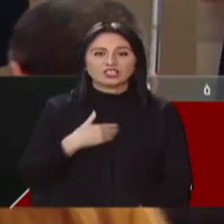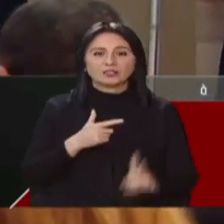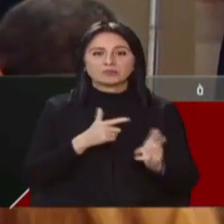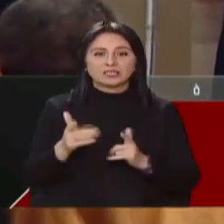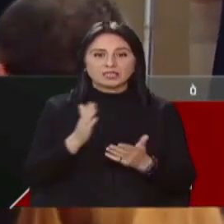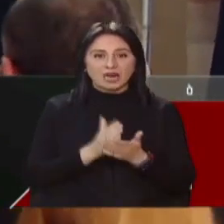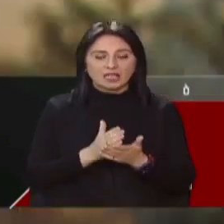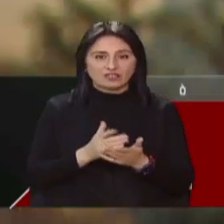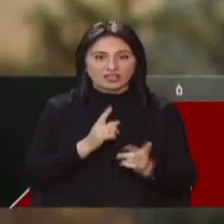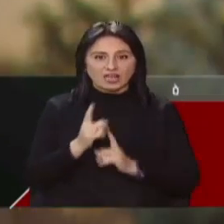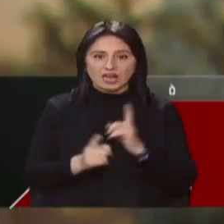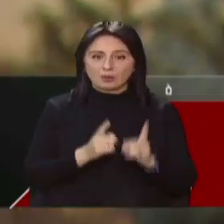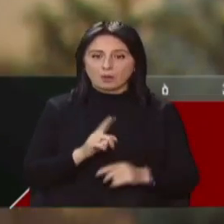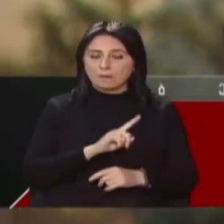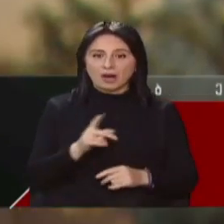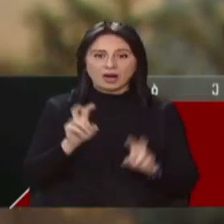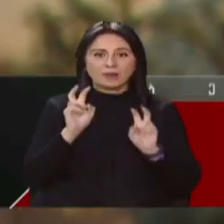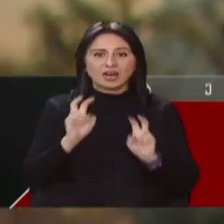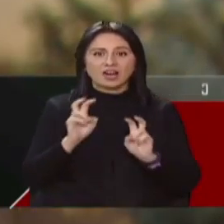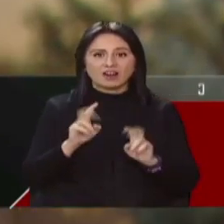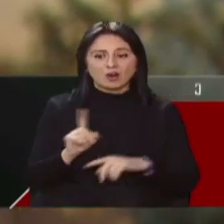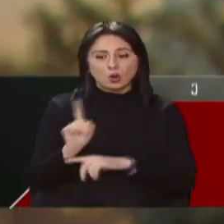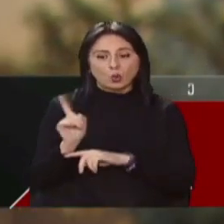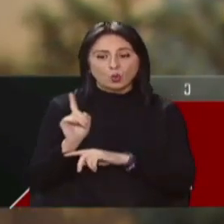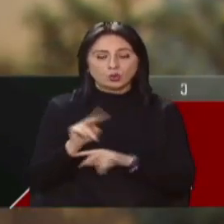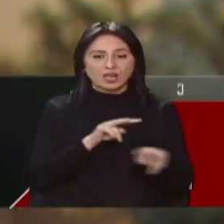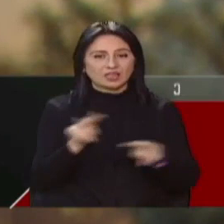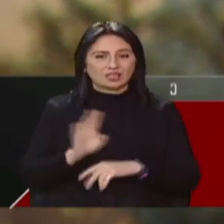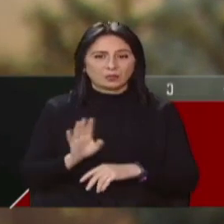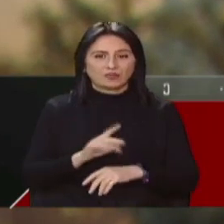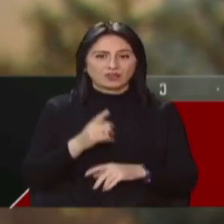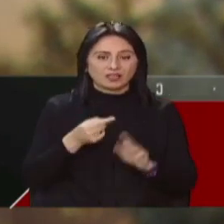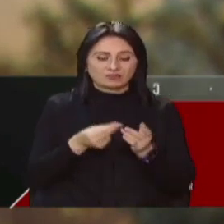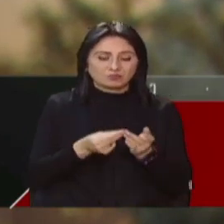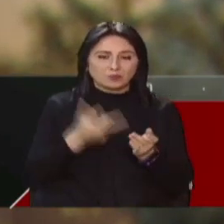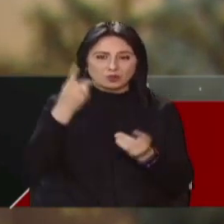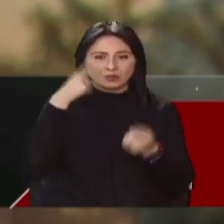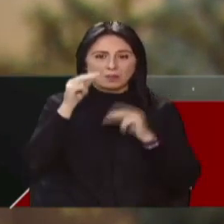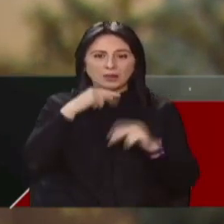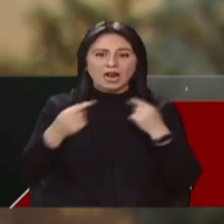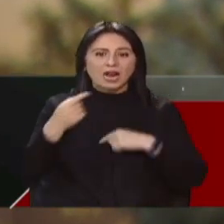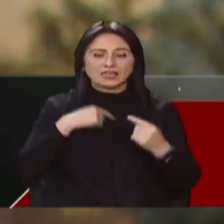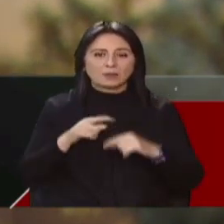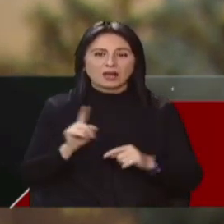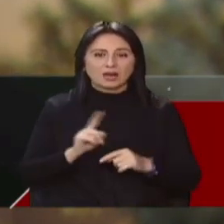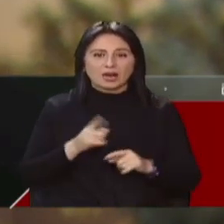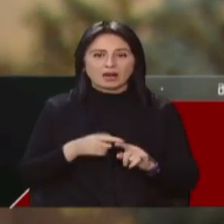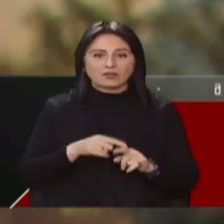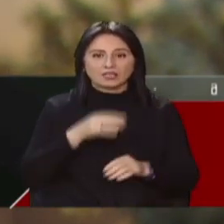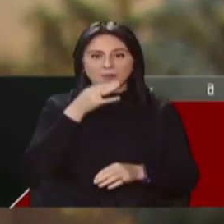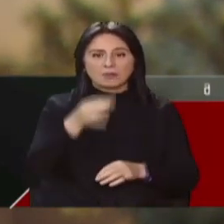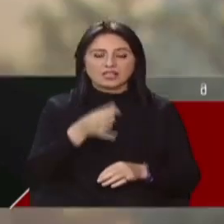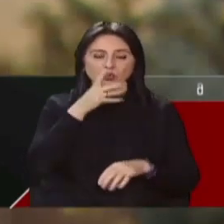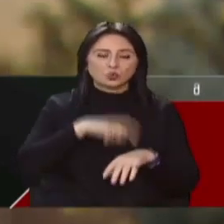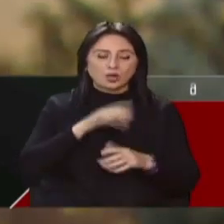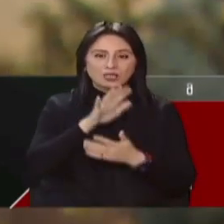ვზადვართ რეფორმისთვის, მაგრამ არა ეგრეთ წოდებული კუდიანებზე ნადირობისთვის, რაღაცა თითიდან გამოწეული ბრალდებებზე ვთქვათ. Პასუხით